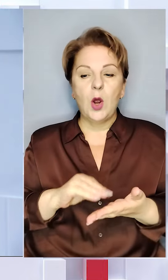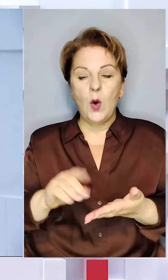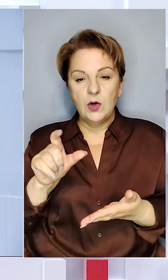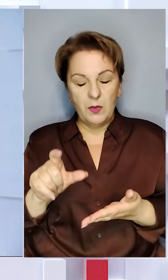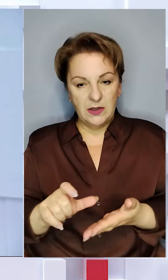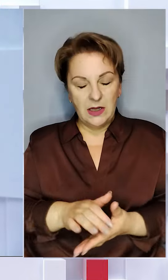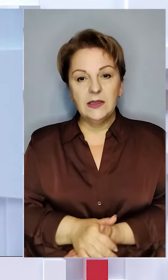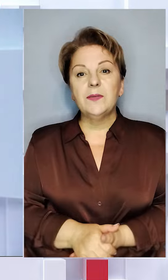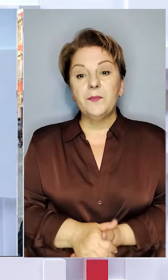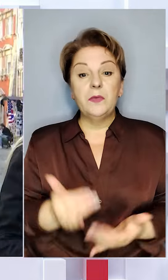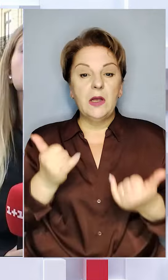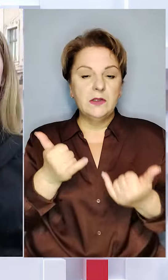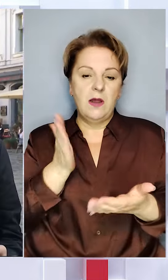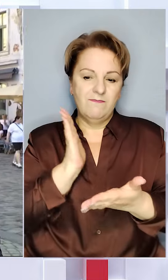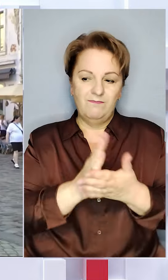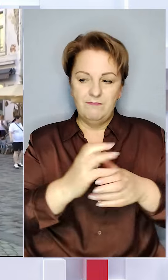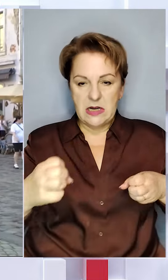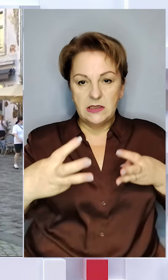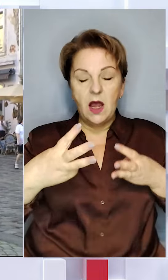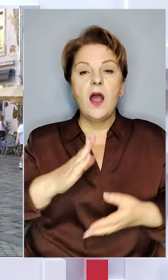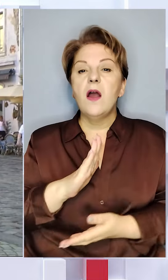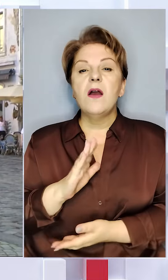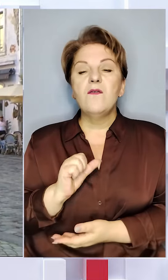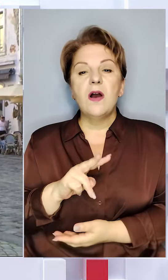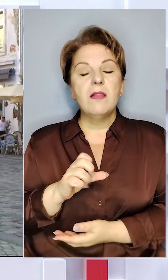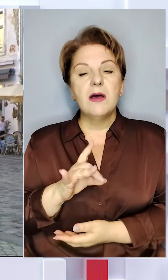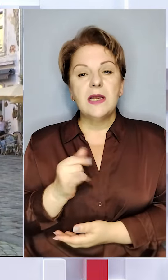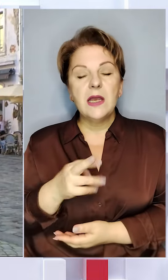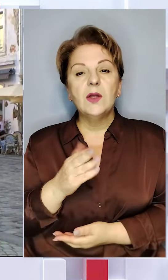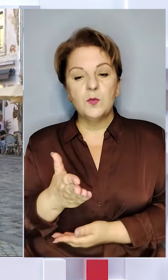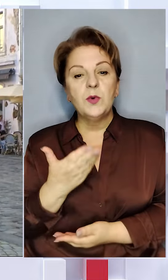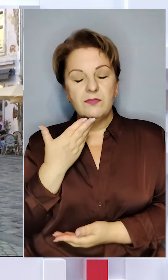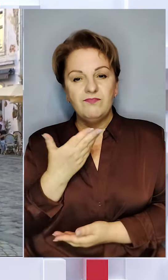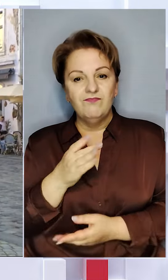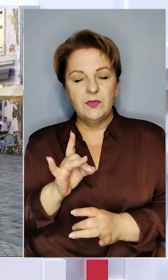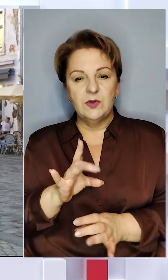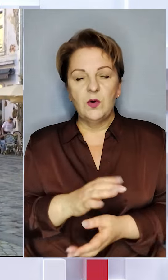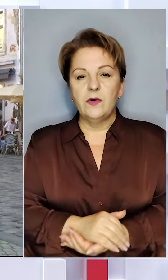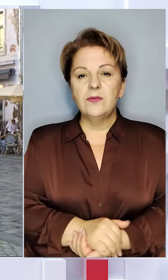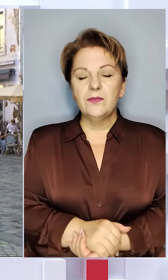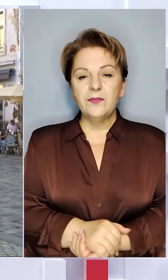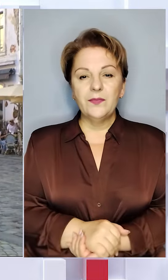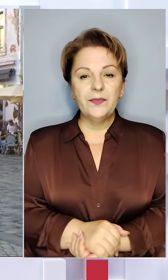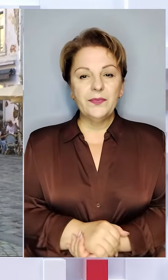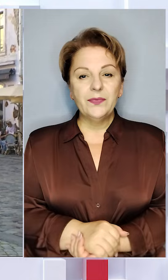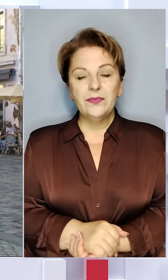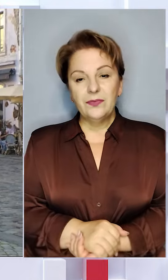кореспондентка ТСН Валерія Ковалінська. Вона зараз з нами наживо. Валерія, тобі слово.